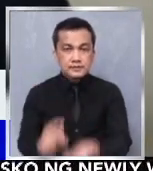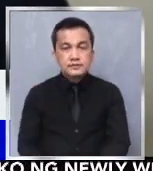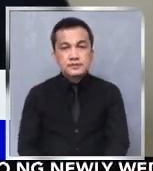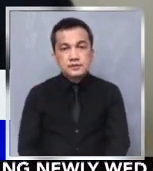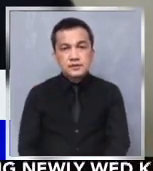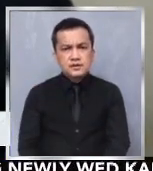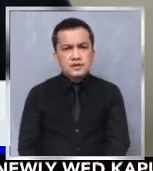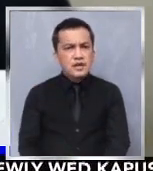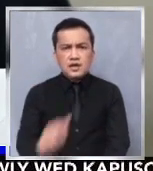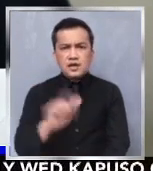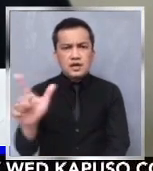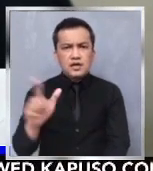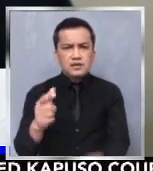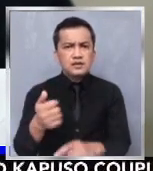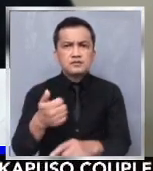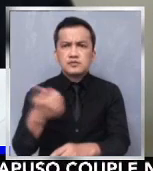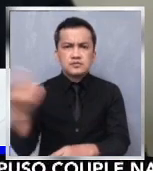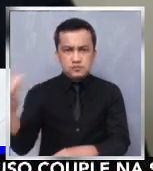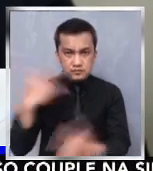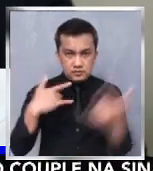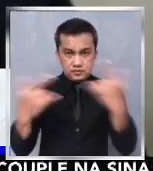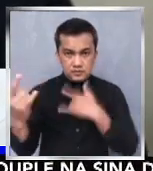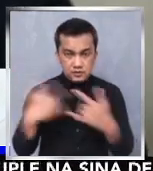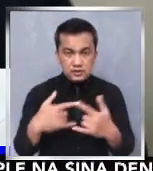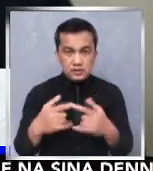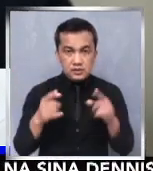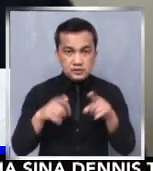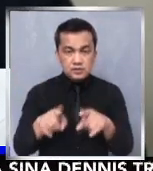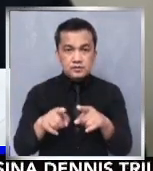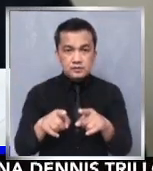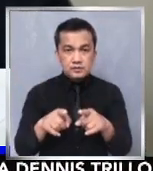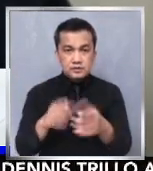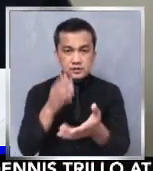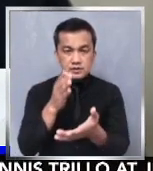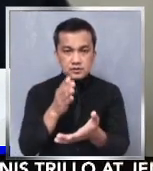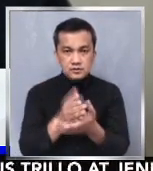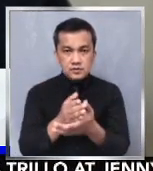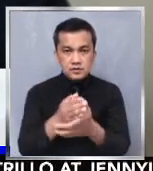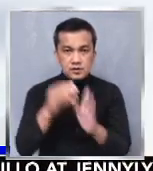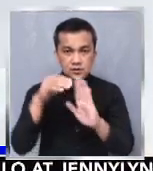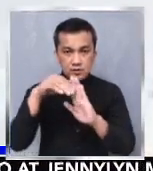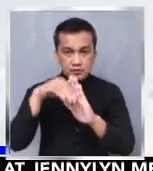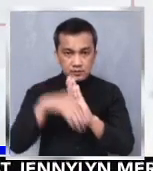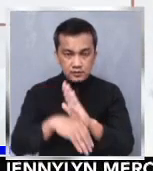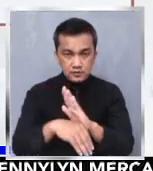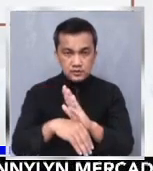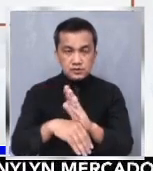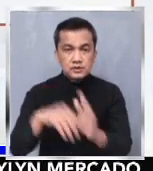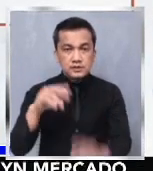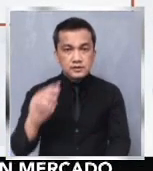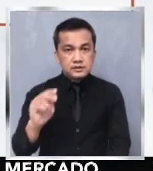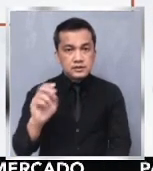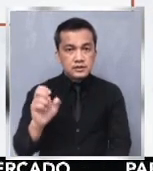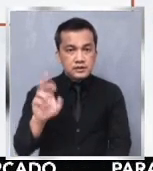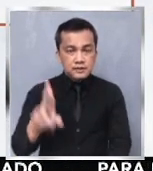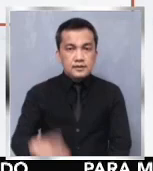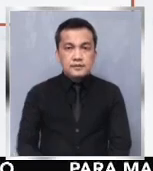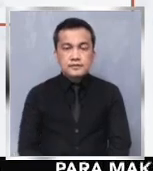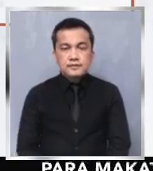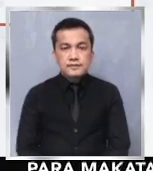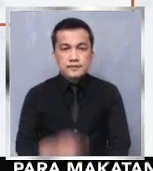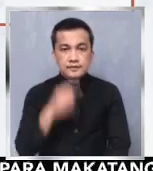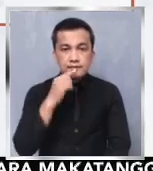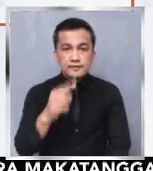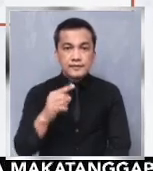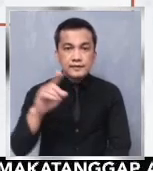ibang bansa. Kasabay nito, naputol ang patuloy na pagbaba ng mga kaso sa Metro Manila. Ayon sa Department of Health, kung